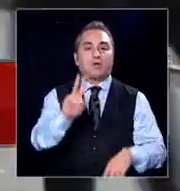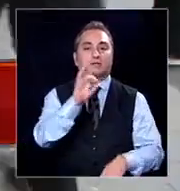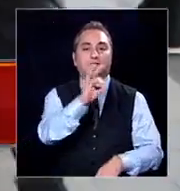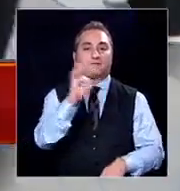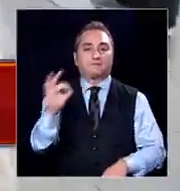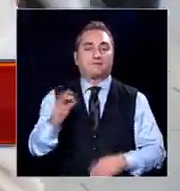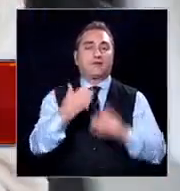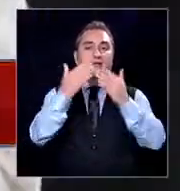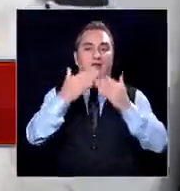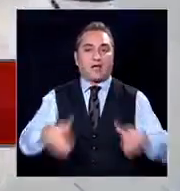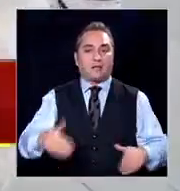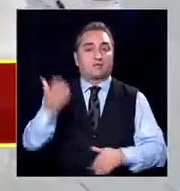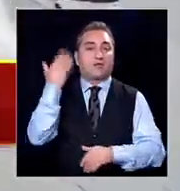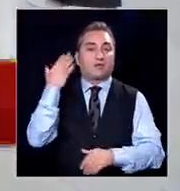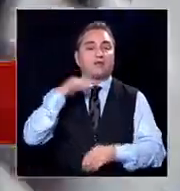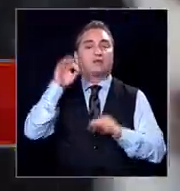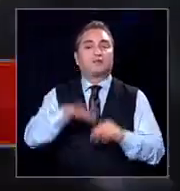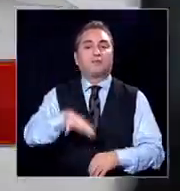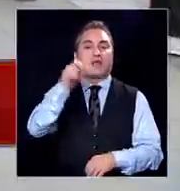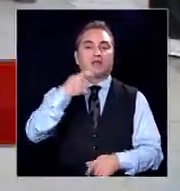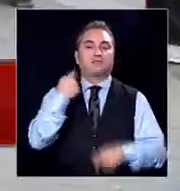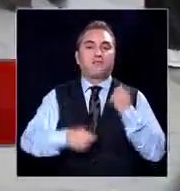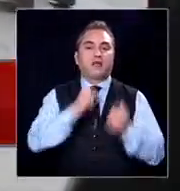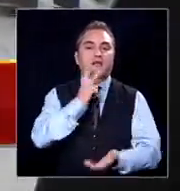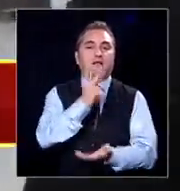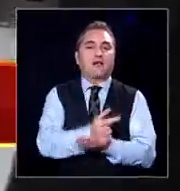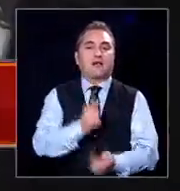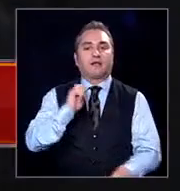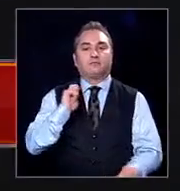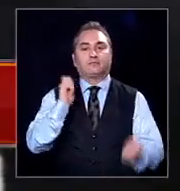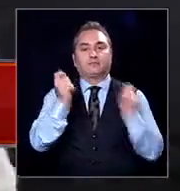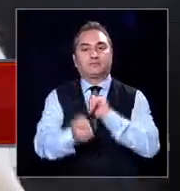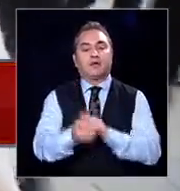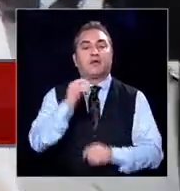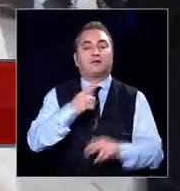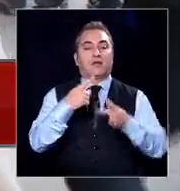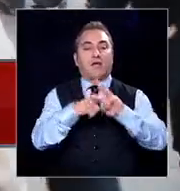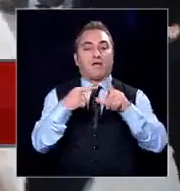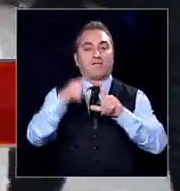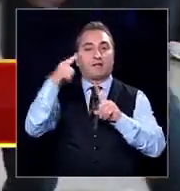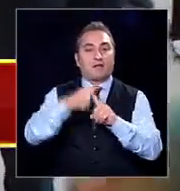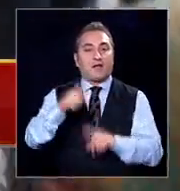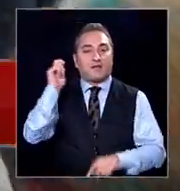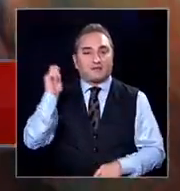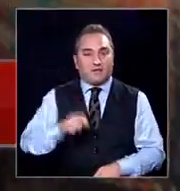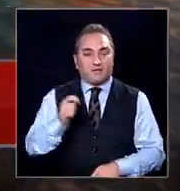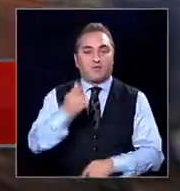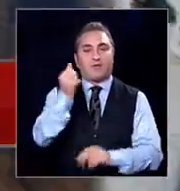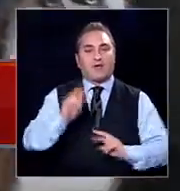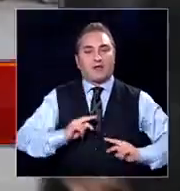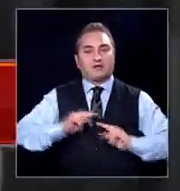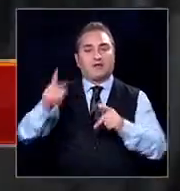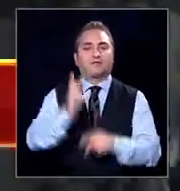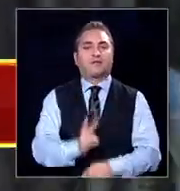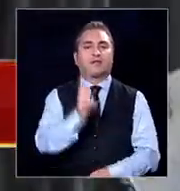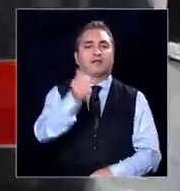gönderilebiliyordu. Merkez Bankası yeni bir karar aldı. Artık EFT aracılığıyla para transferi 7